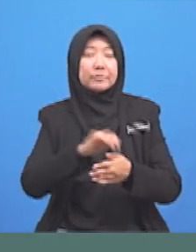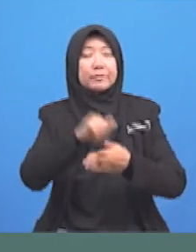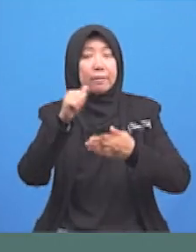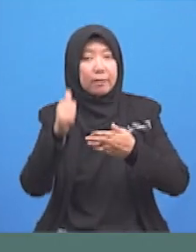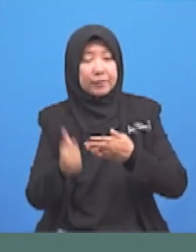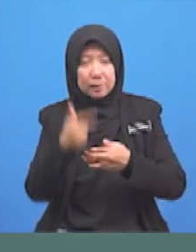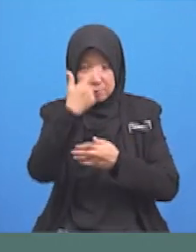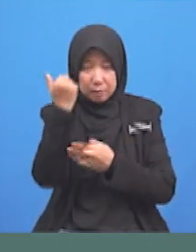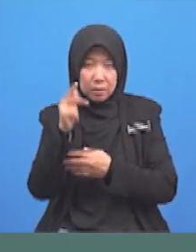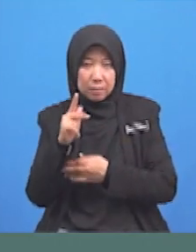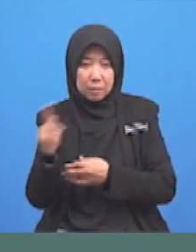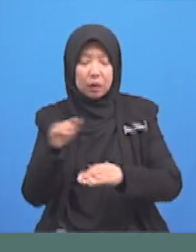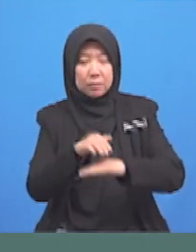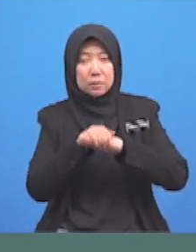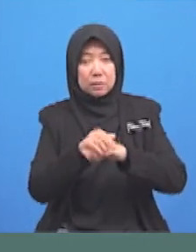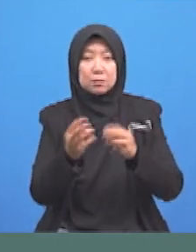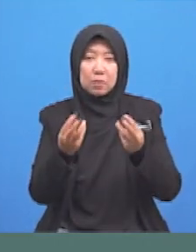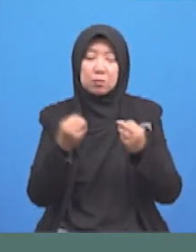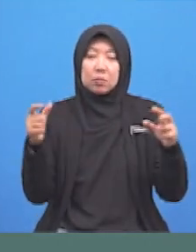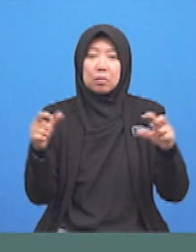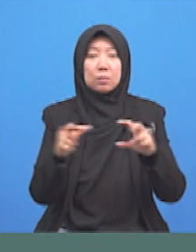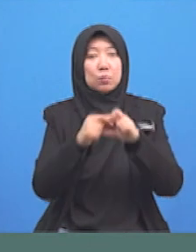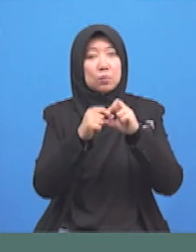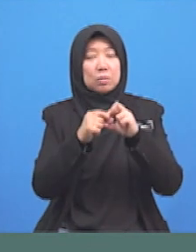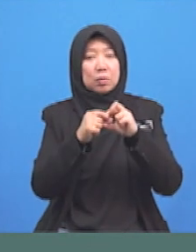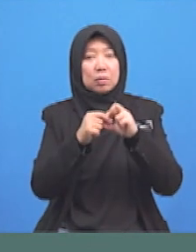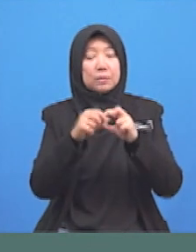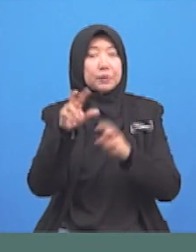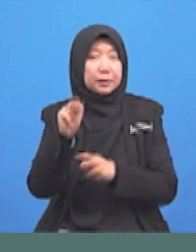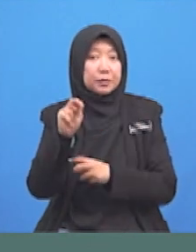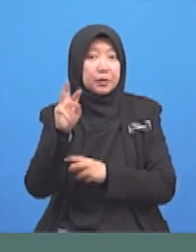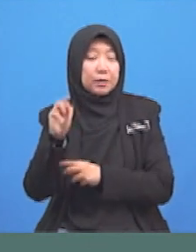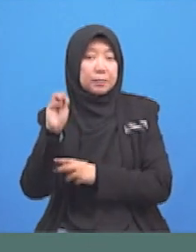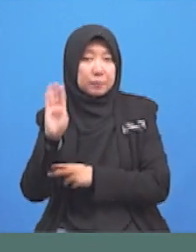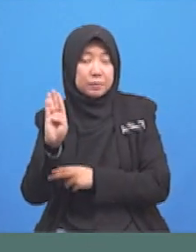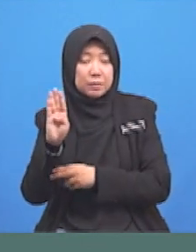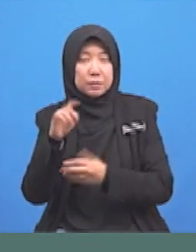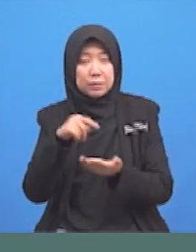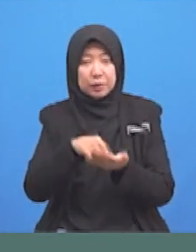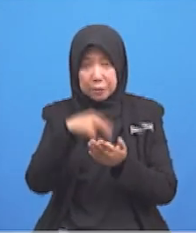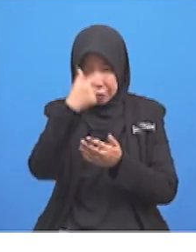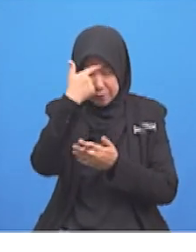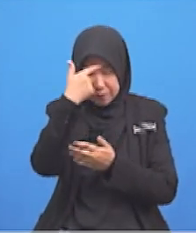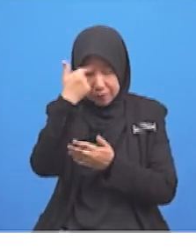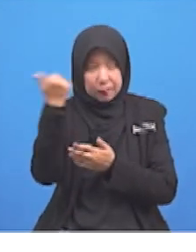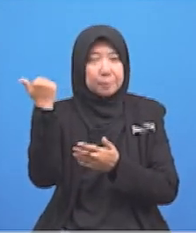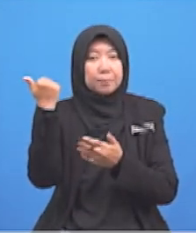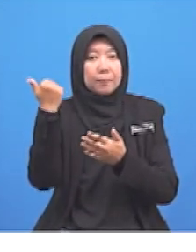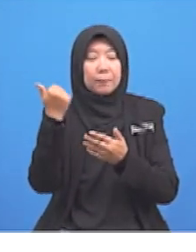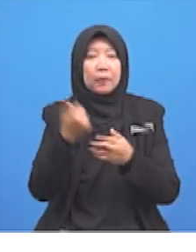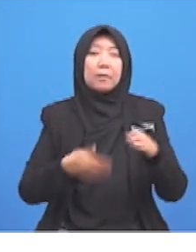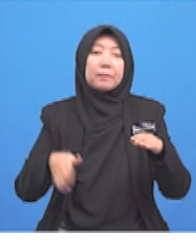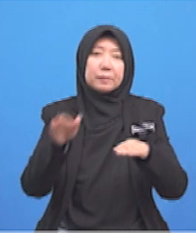yang menyebabkan British mahu menggabungkan negeri-negeri Melayu Bersekutu kerana mahu